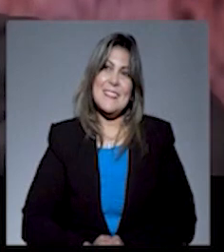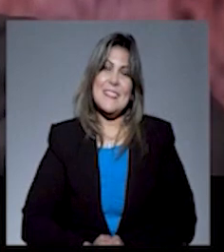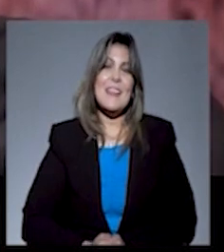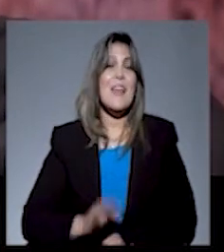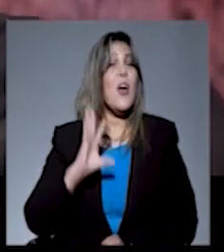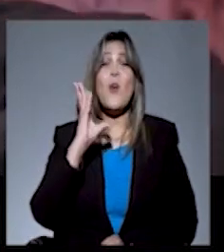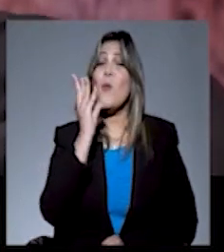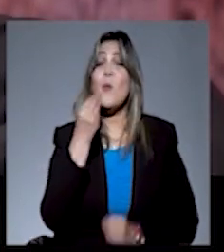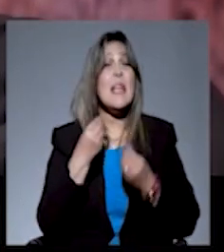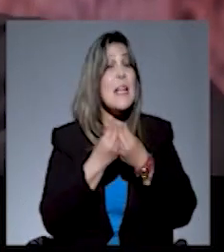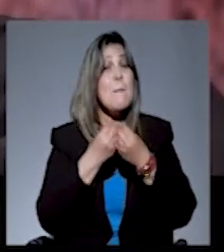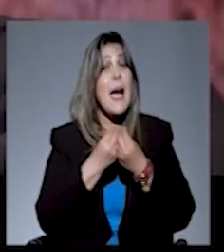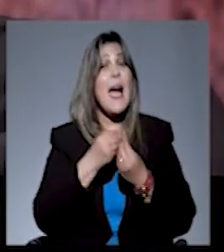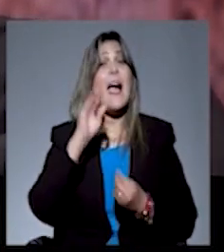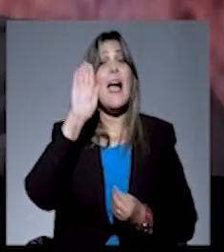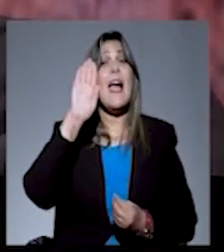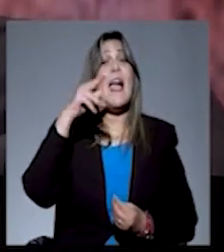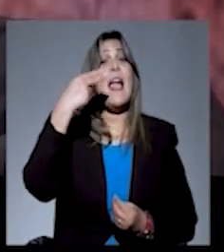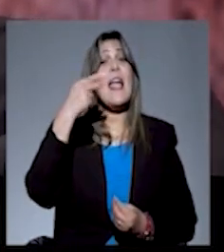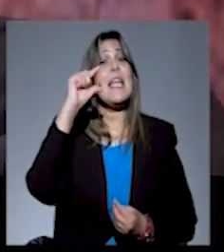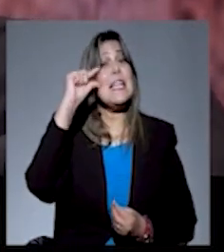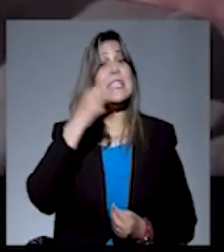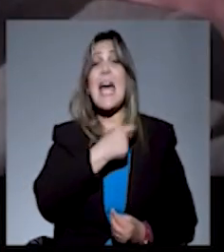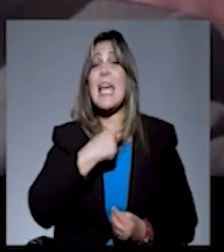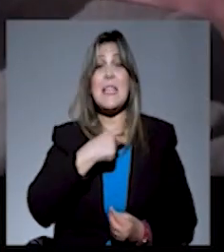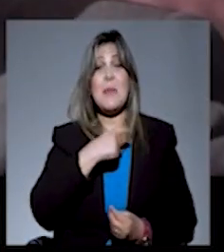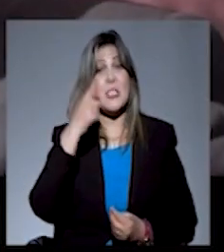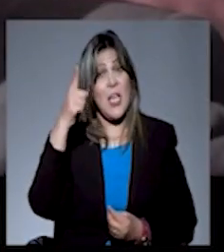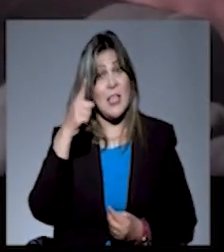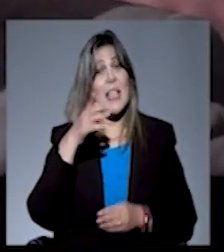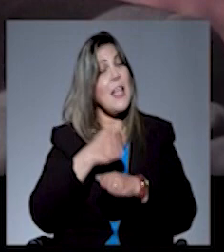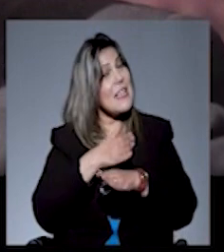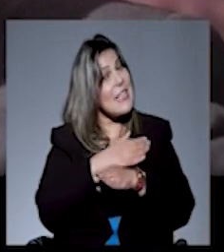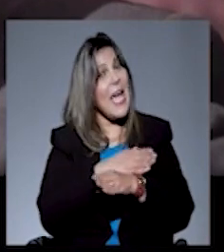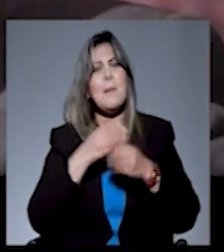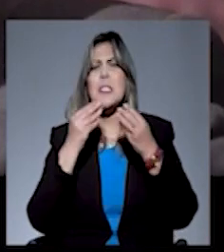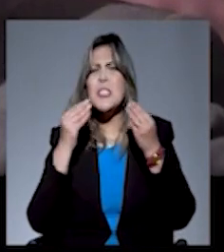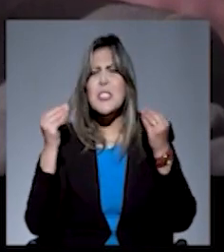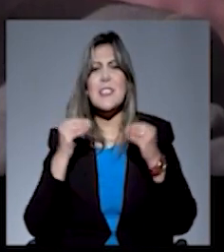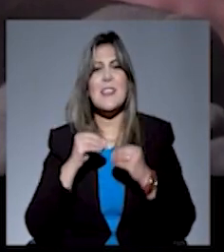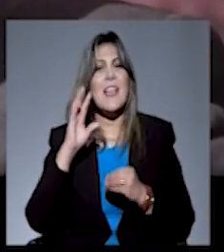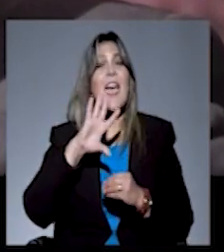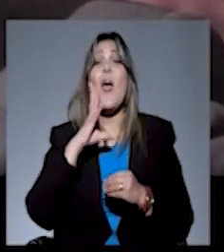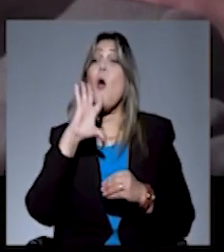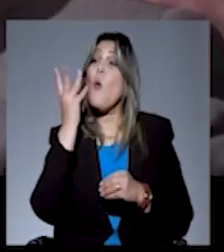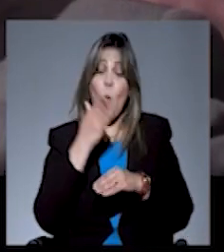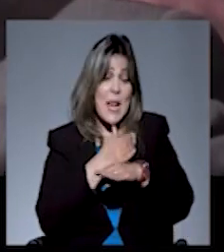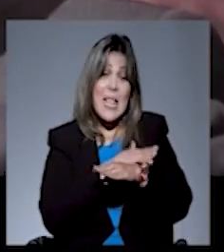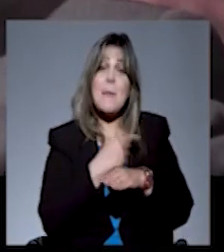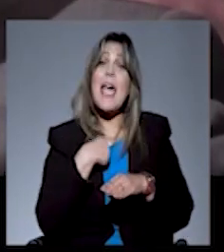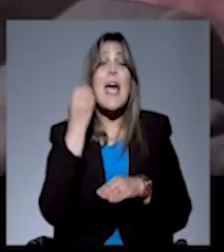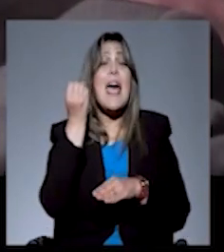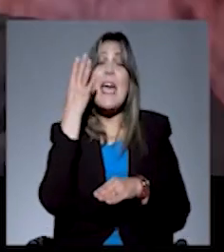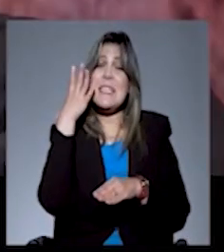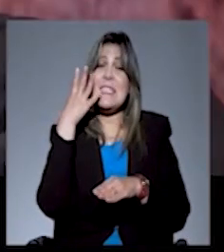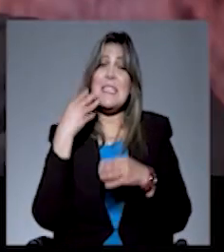كلنا معاك يا سعد باشا. جنابك تعبت قوي. سينسى كل هذا التعب بنجاح قضيتنا، واطلب